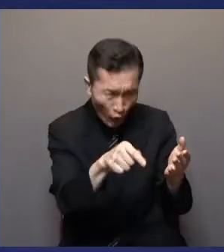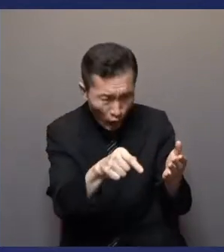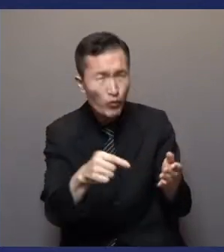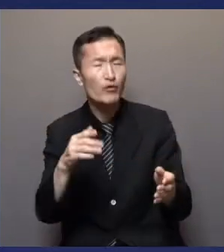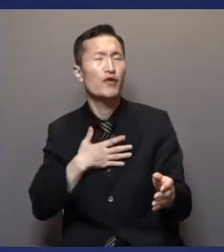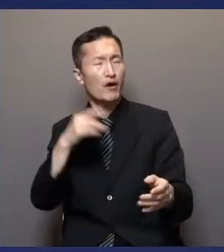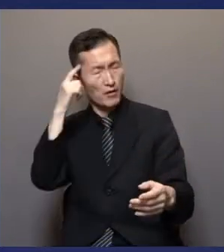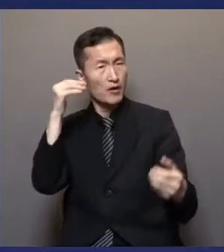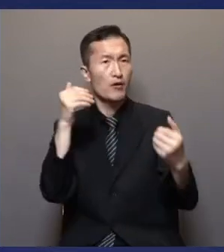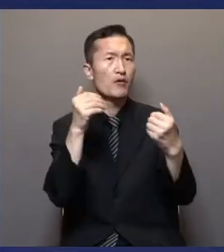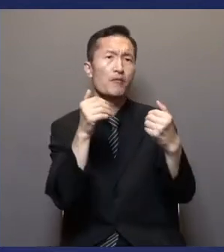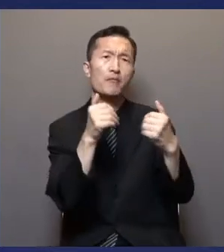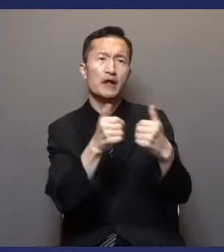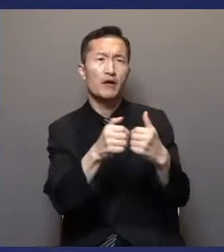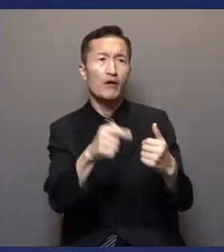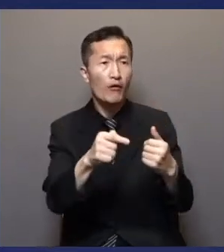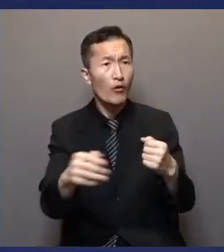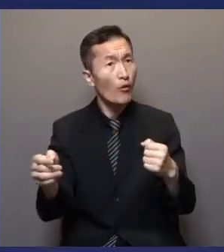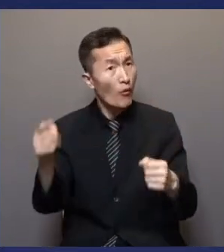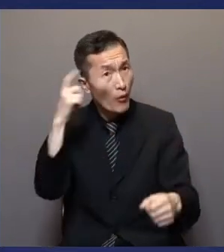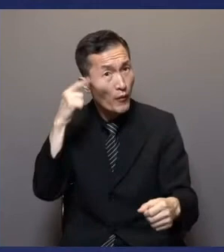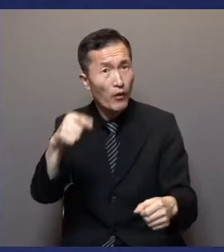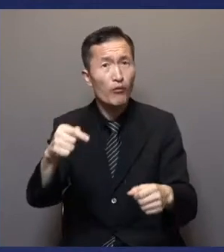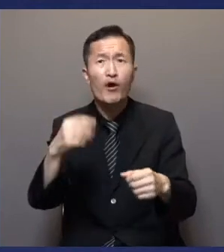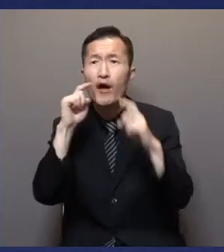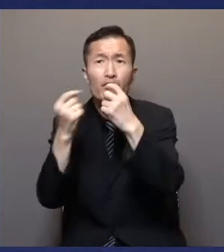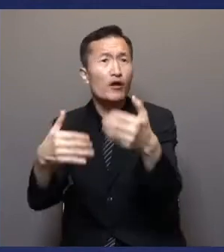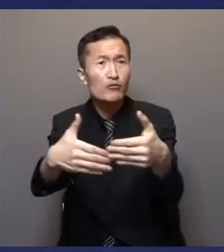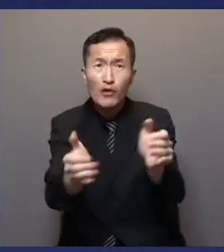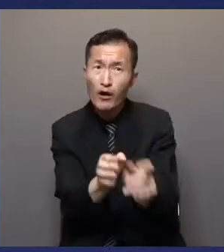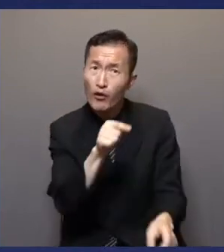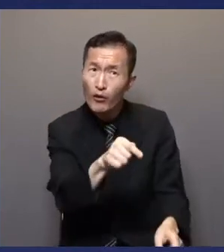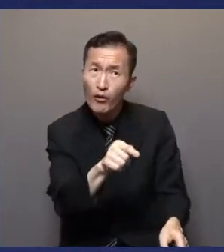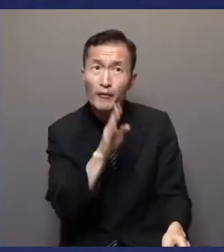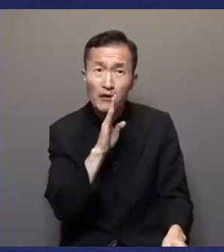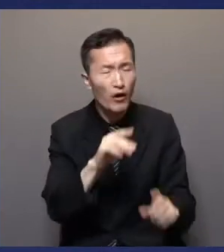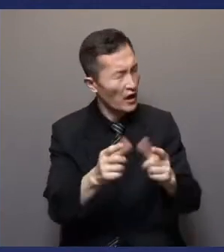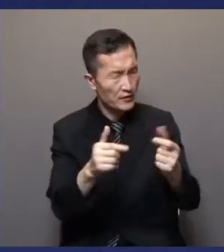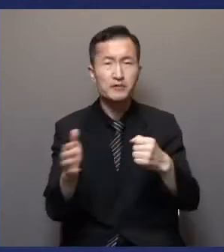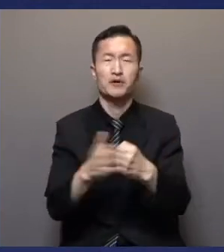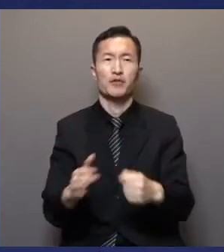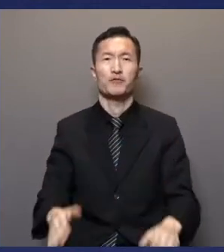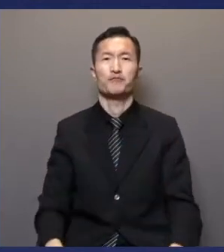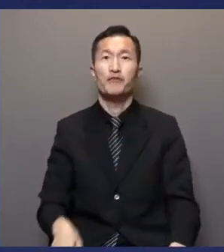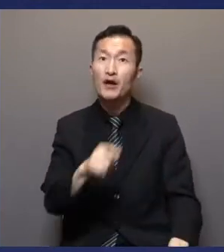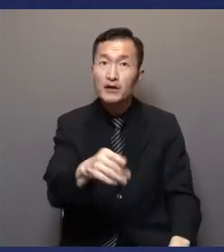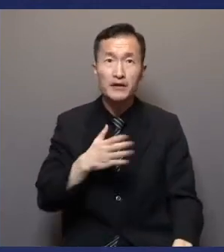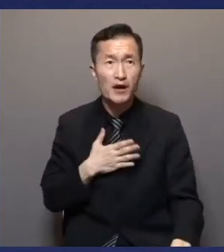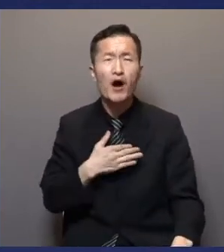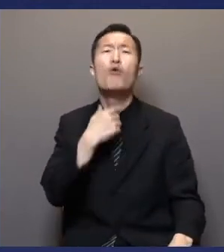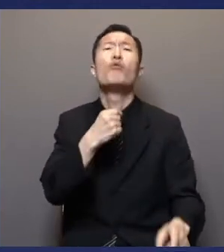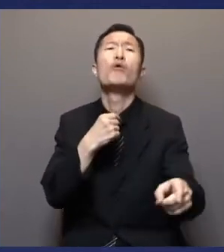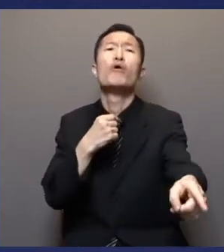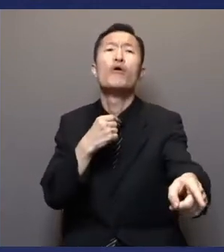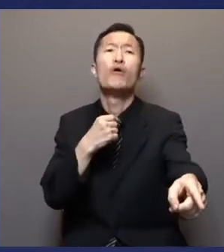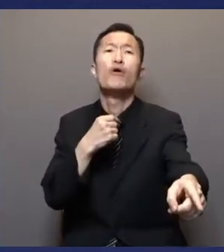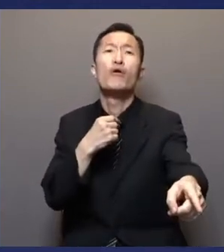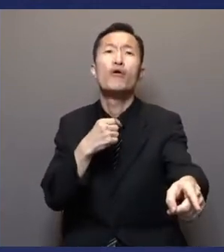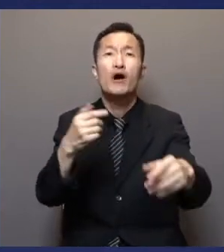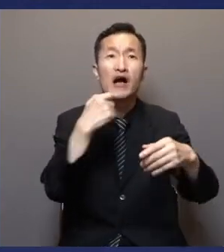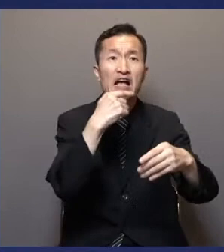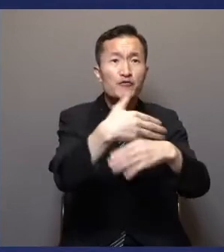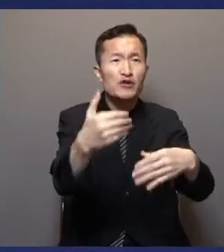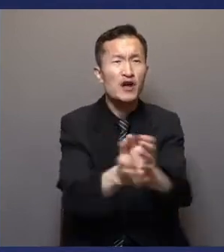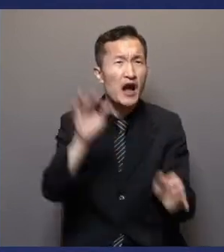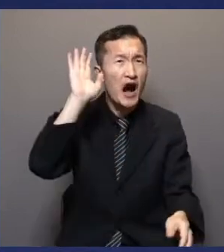바로 사당화 논란이 될 것이기 때문에 그렇습니다. 이것이 바로 노선투쟁입니다, 여러분. 이것이 바로 우리 당이 어디에서 왔고 어디를